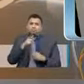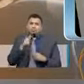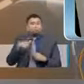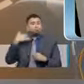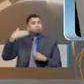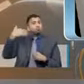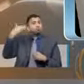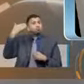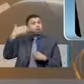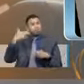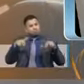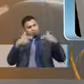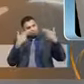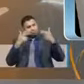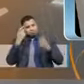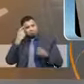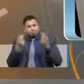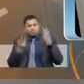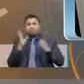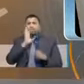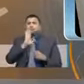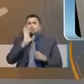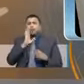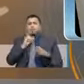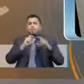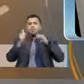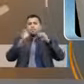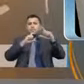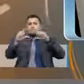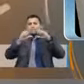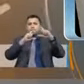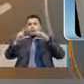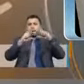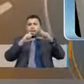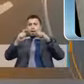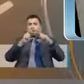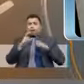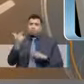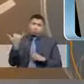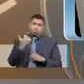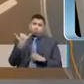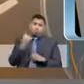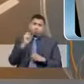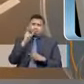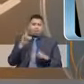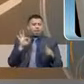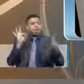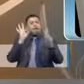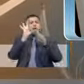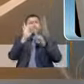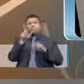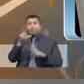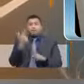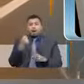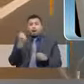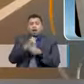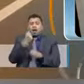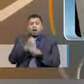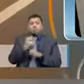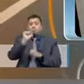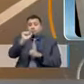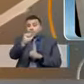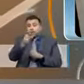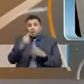المستقبل، وبالذات في التعليم المصرفي المستقبل. هذه المنصة تهدف إلى العاملين في القطاع